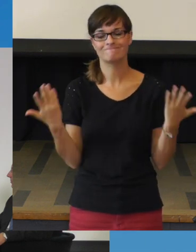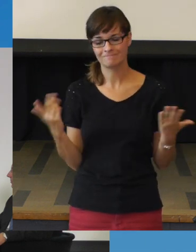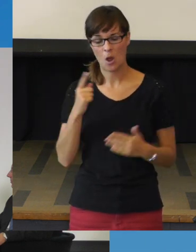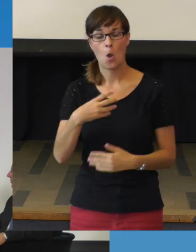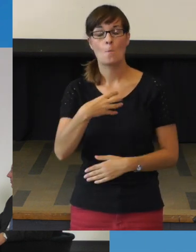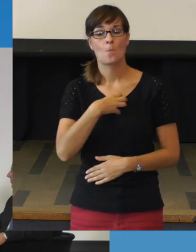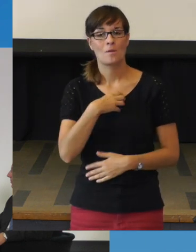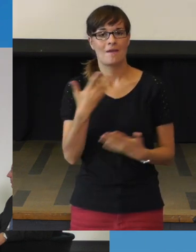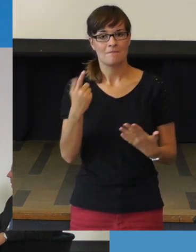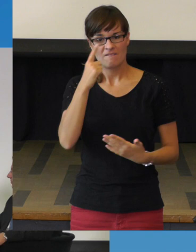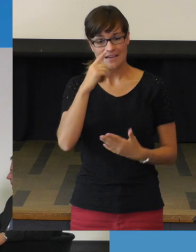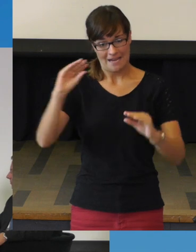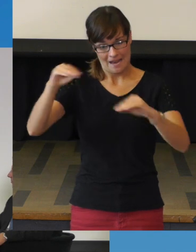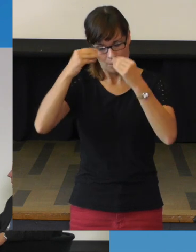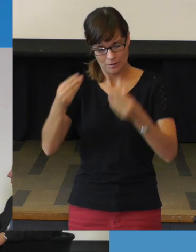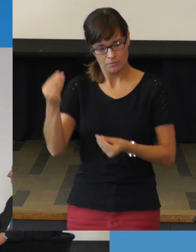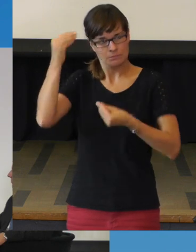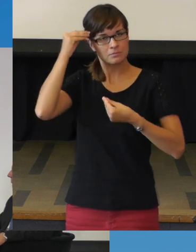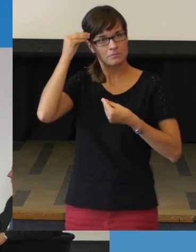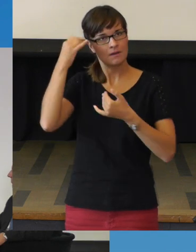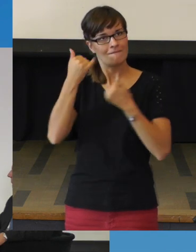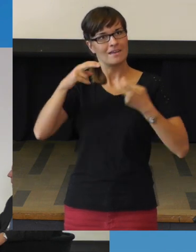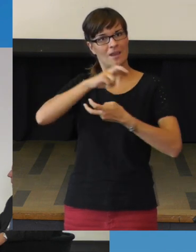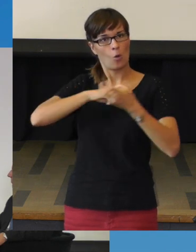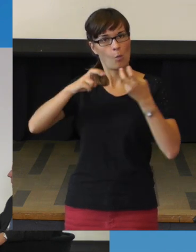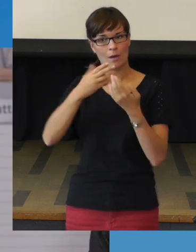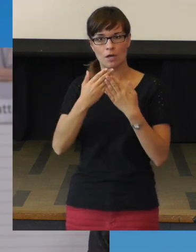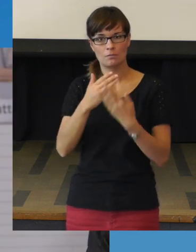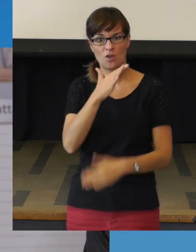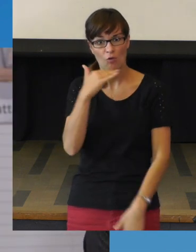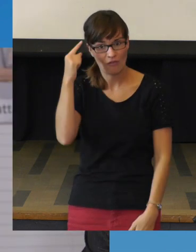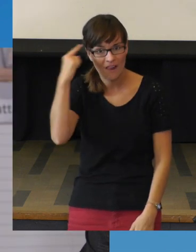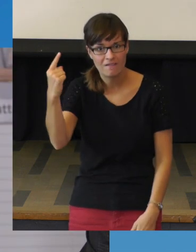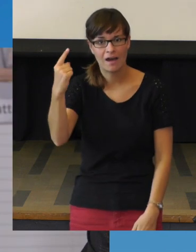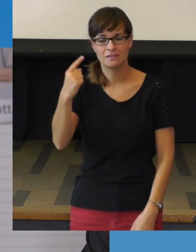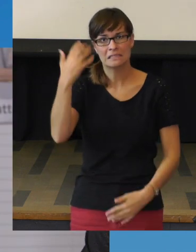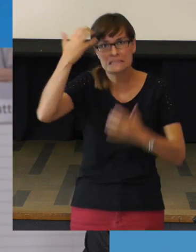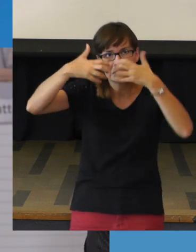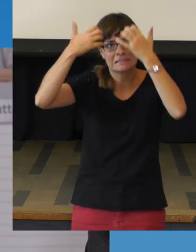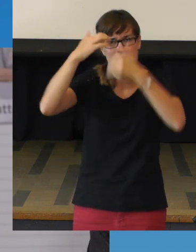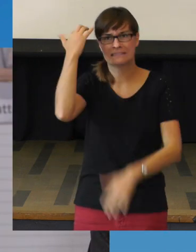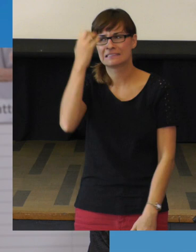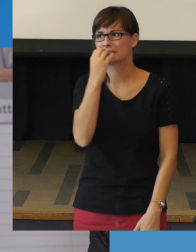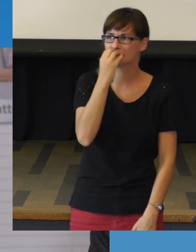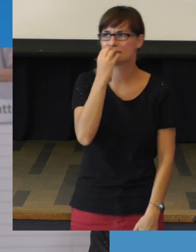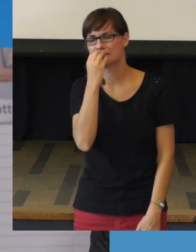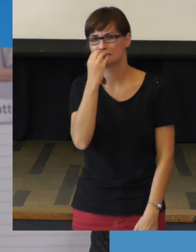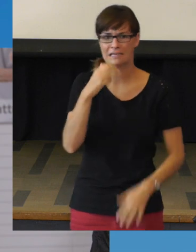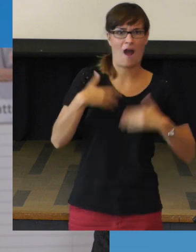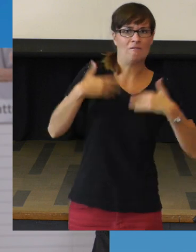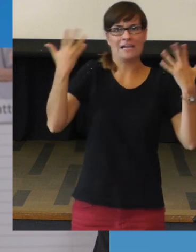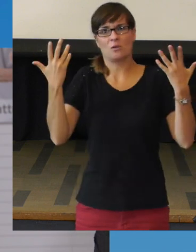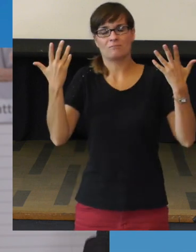mit Informationen um? Weiß ich zu viel, beschäftige ich mich zu intensiv damit, rege ich mich